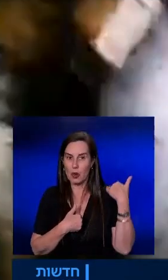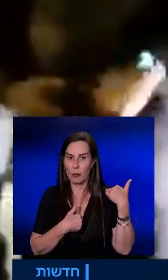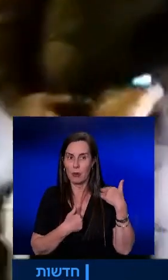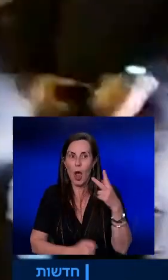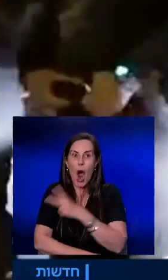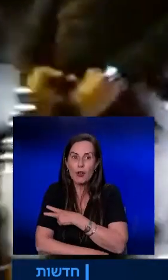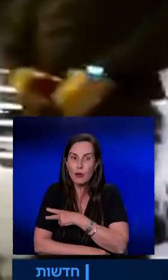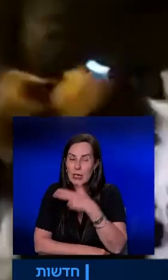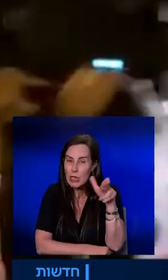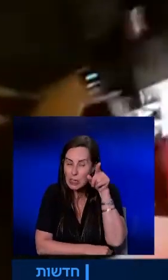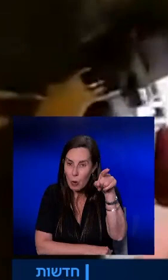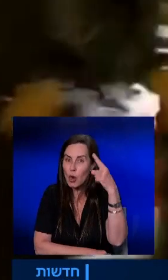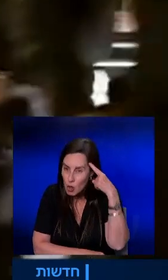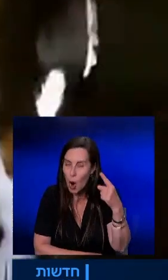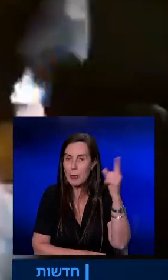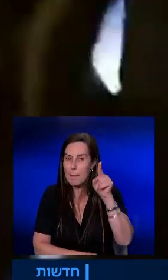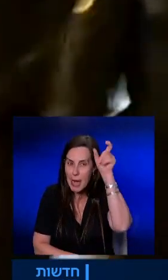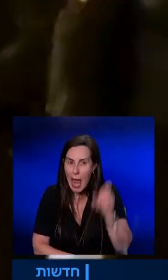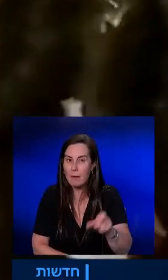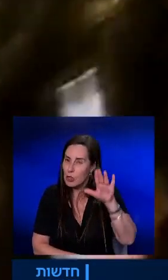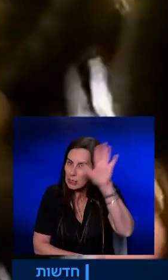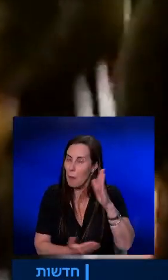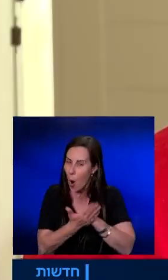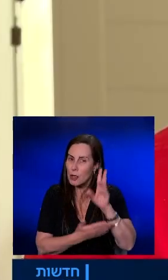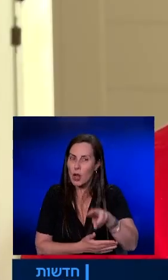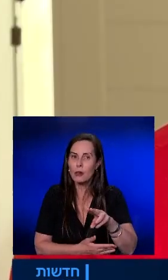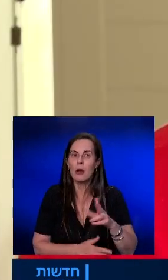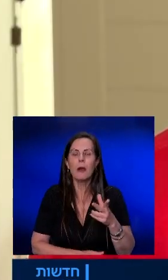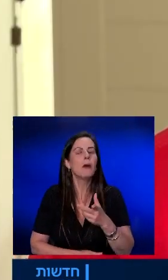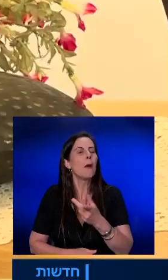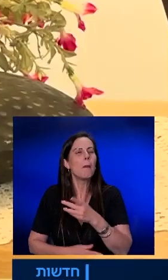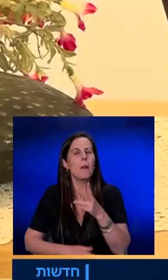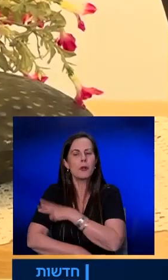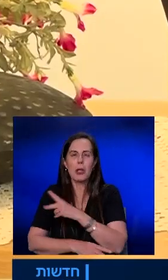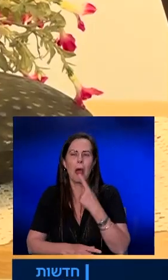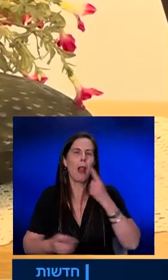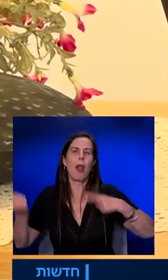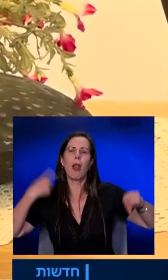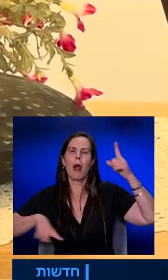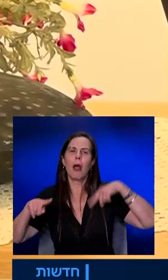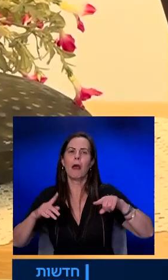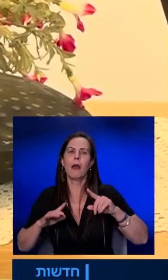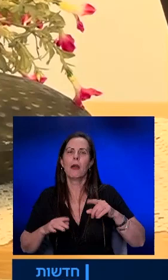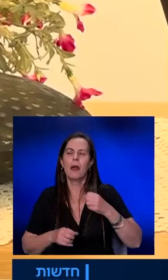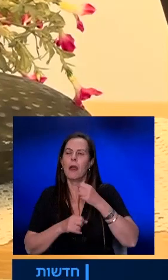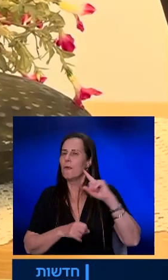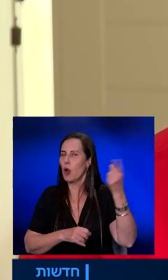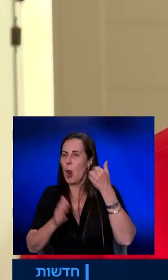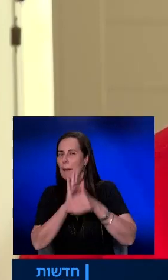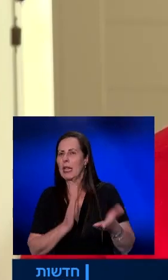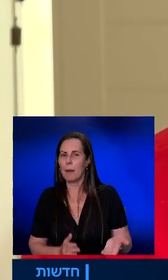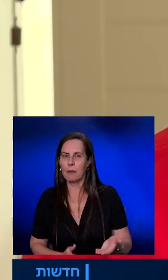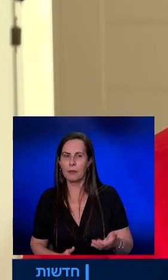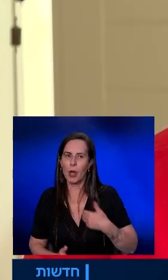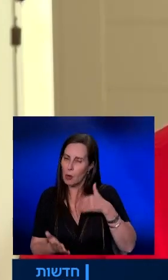והשוטרים שצילמו אותם שם ויודעים מי הם ויש סרטונים שלהם, ומחש מתייחים את זה ונציגי ציבור מתעלמים מאיתנו, אז אנחנו